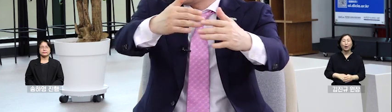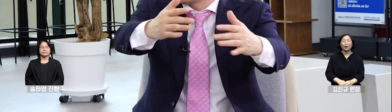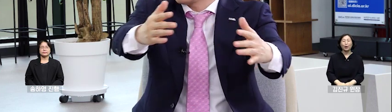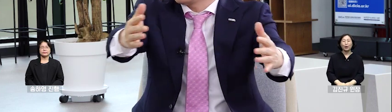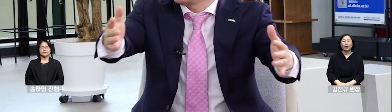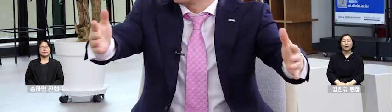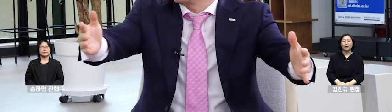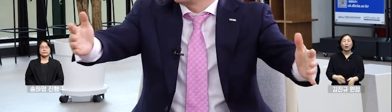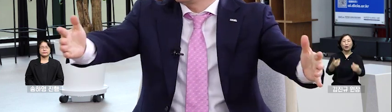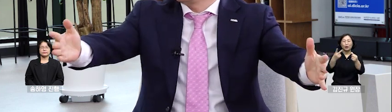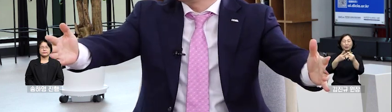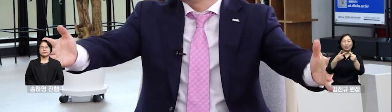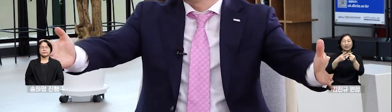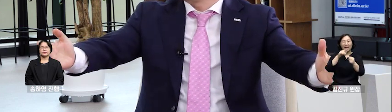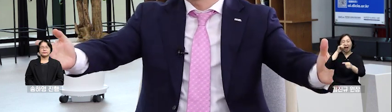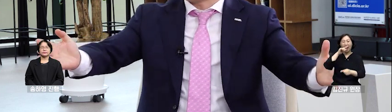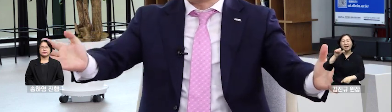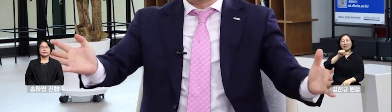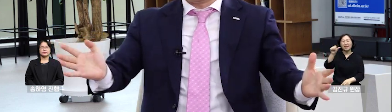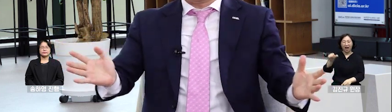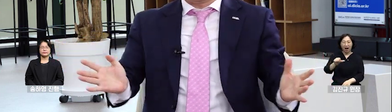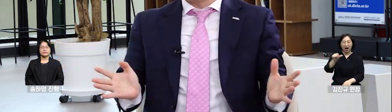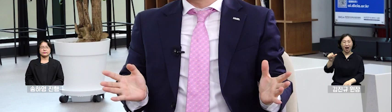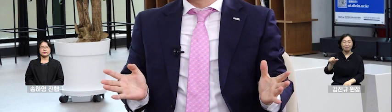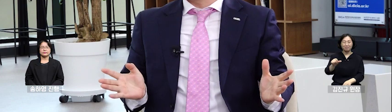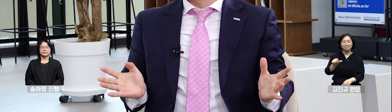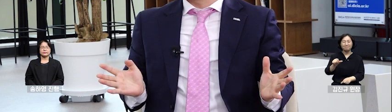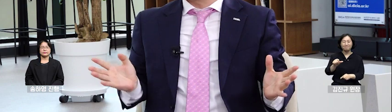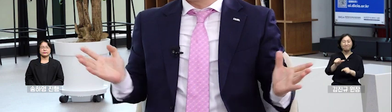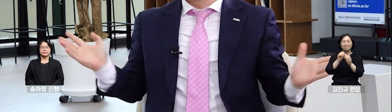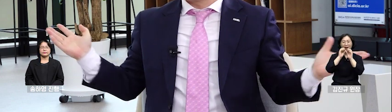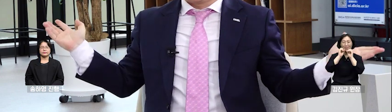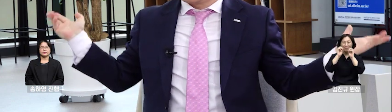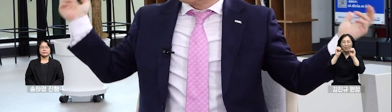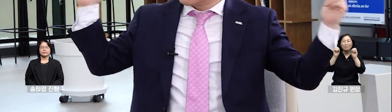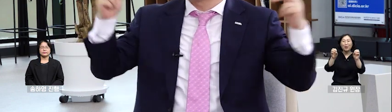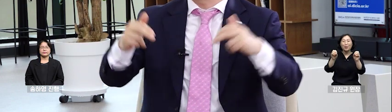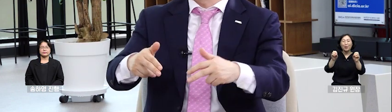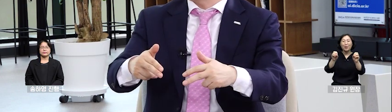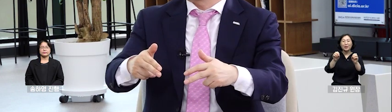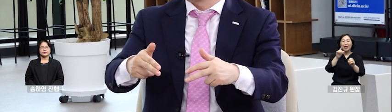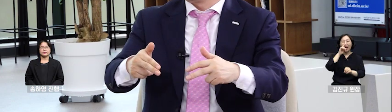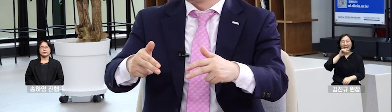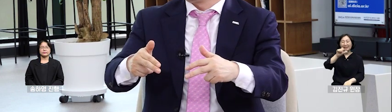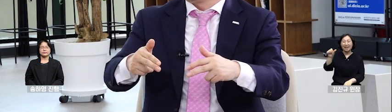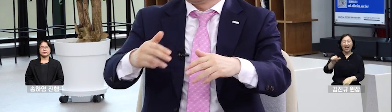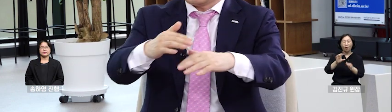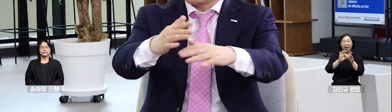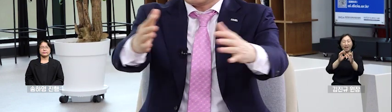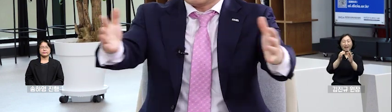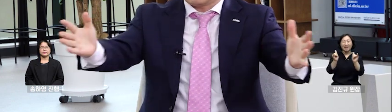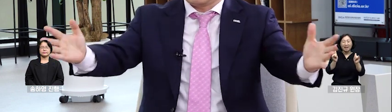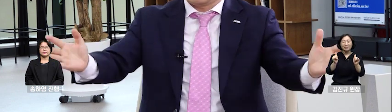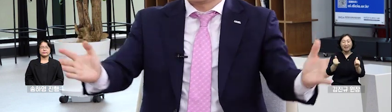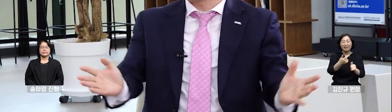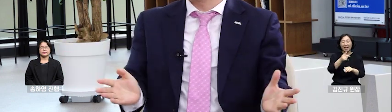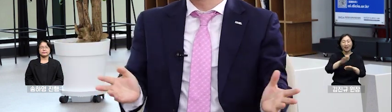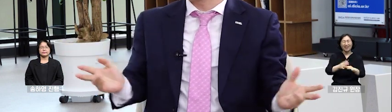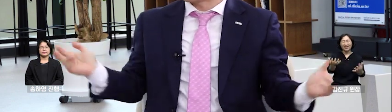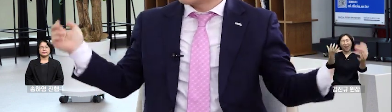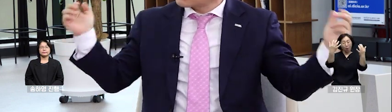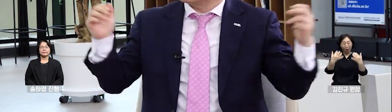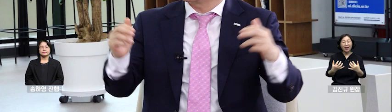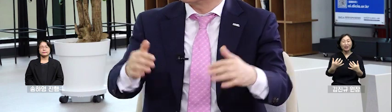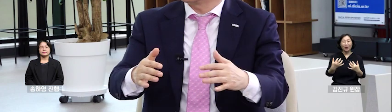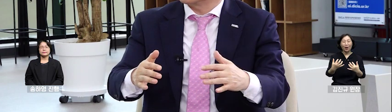아시아로 확대를 하는 겁니다 아시아 의 특수 영상 데 관련 사람들이 전부 대전의 오도록 아시아의 관련된 특수